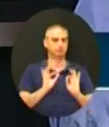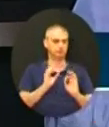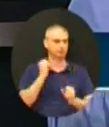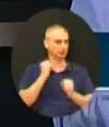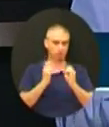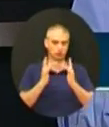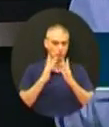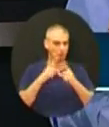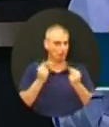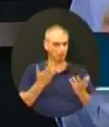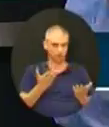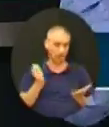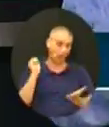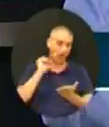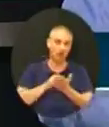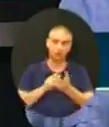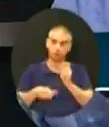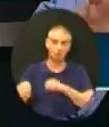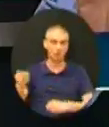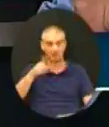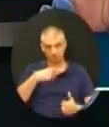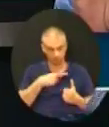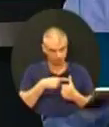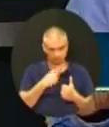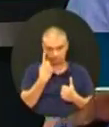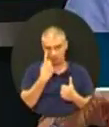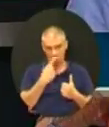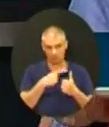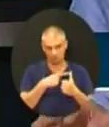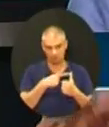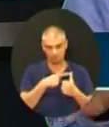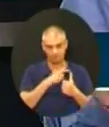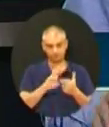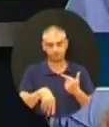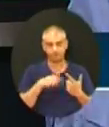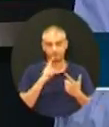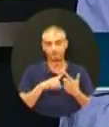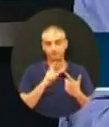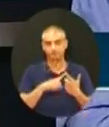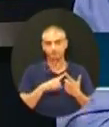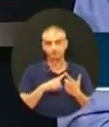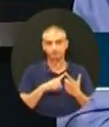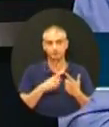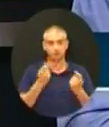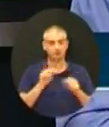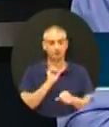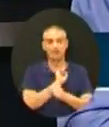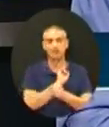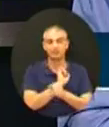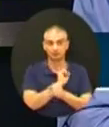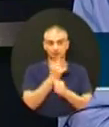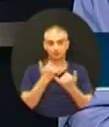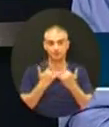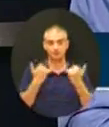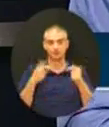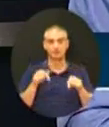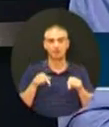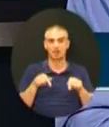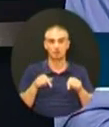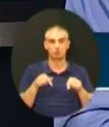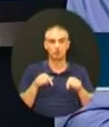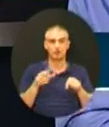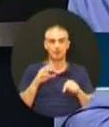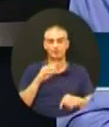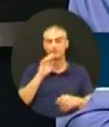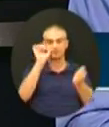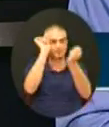קשה מול רצועת עזה על חשבון האוכלוסייה, אז זה אתגר אחד שהוא יוצא איתו החוצה, האתגר השני זה שביתת האסירים שמתפתחת כאן, עם